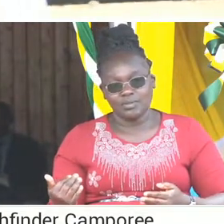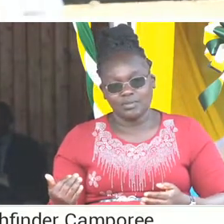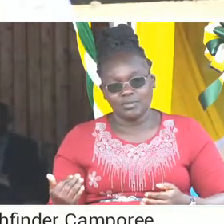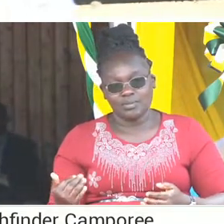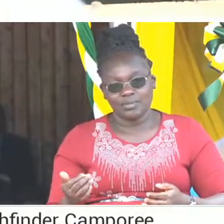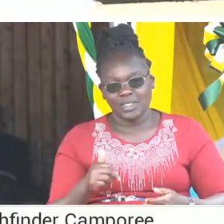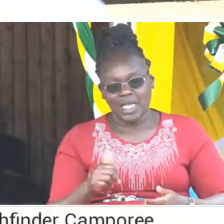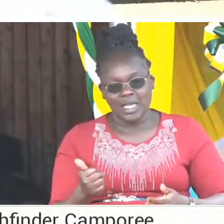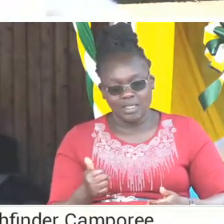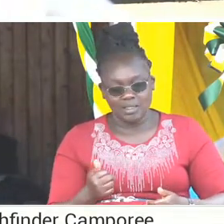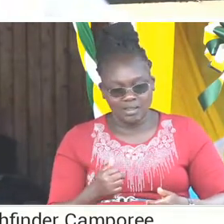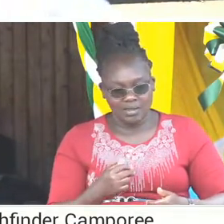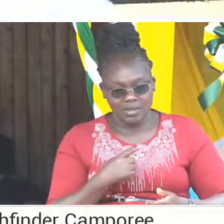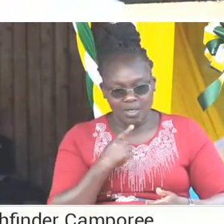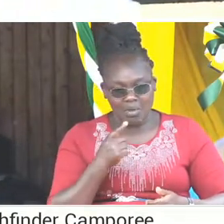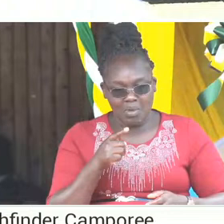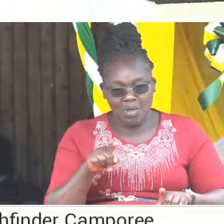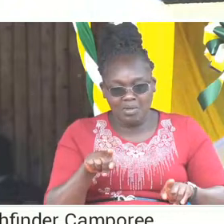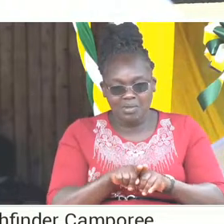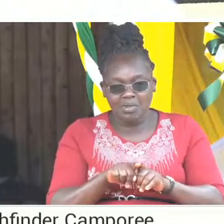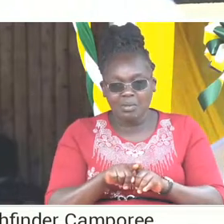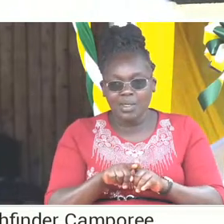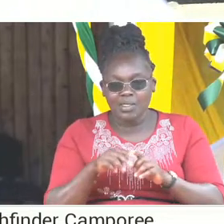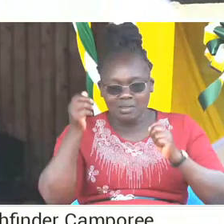enda shule, kula mapera ukienda.